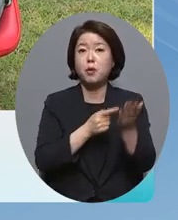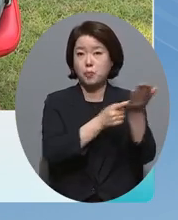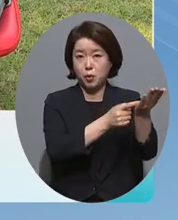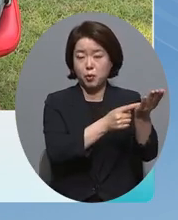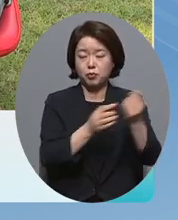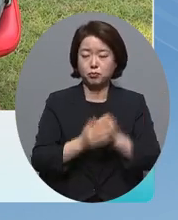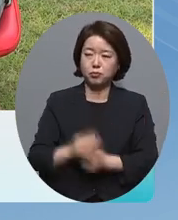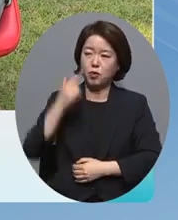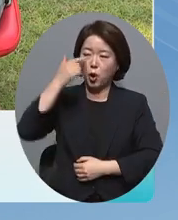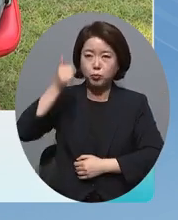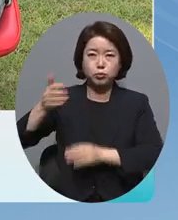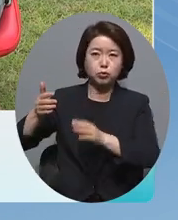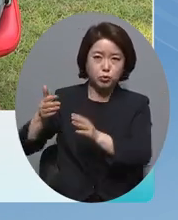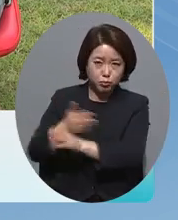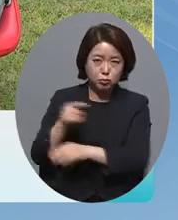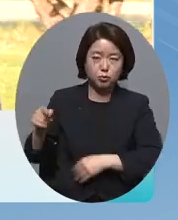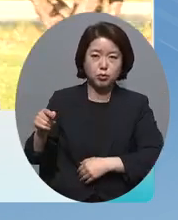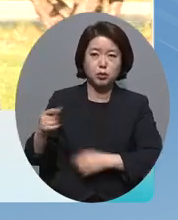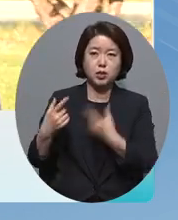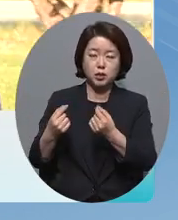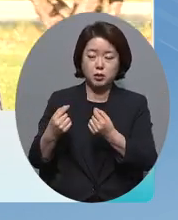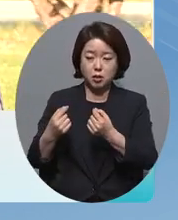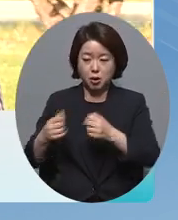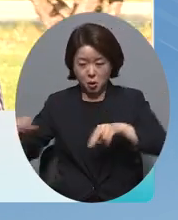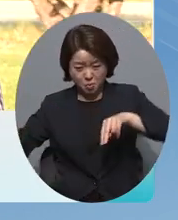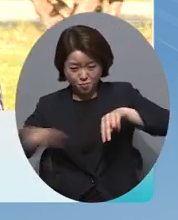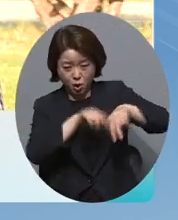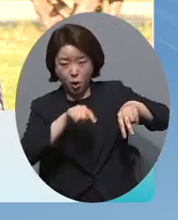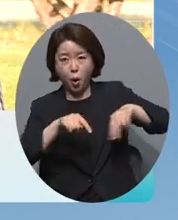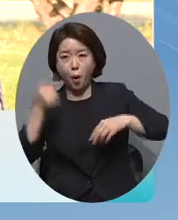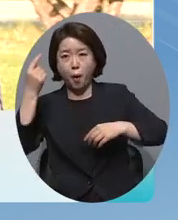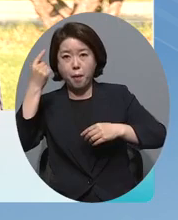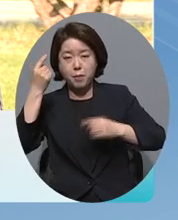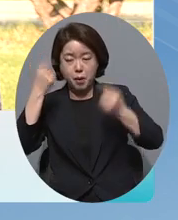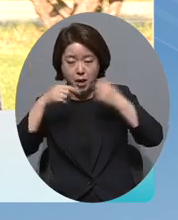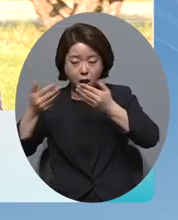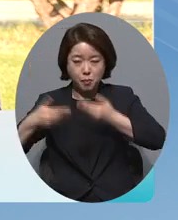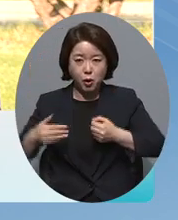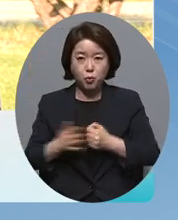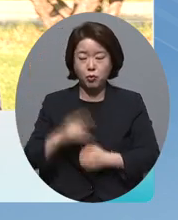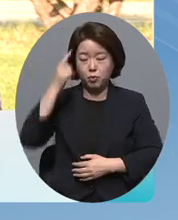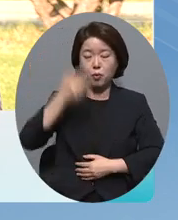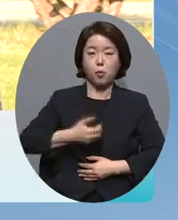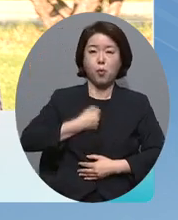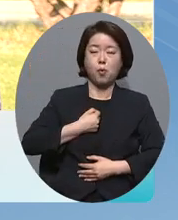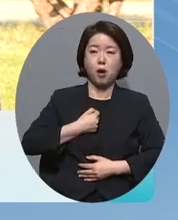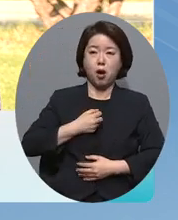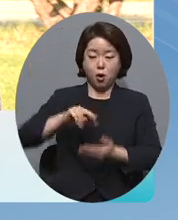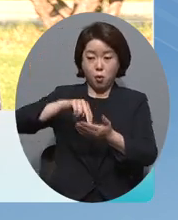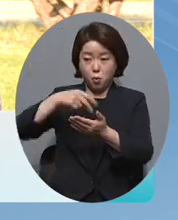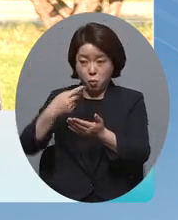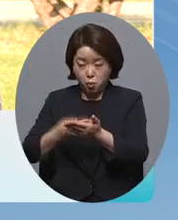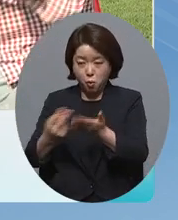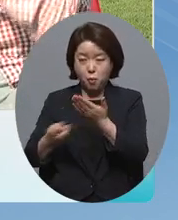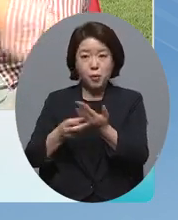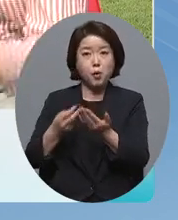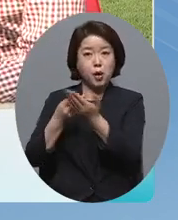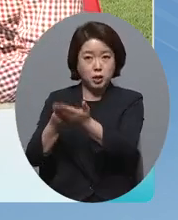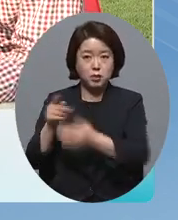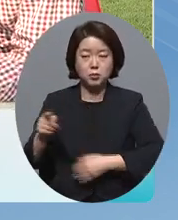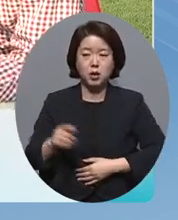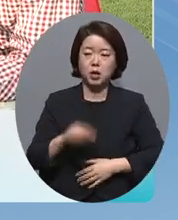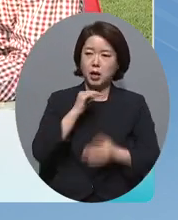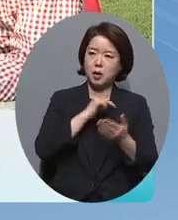부친으로부터 저런 폭행 피해를 받고 충격으로 실신해서 쓰러져서 병원까지 갔지만 그 피해가